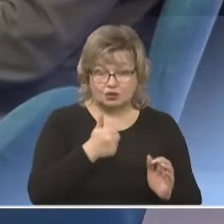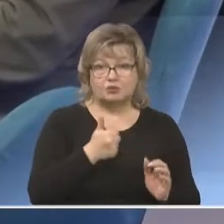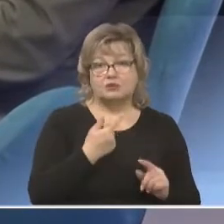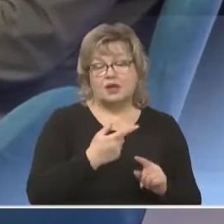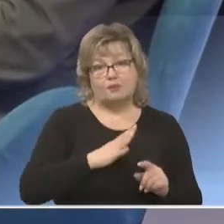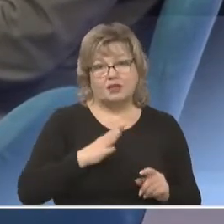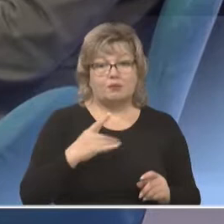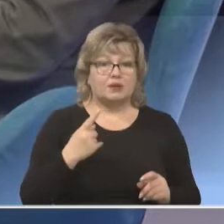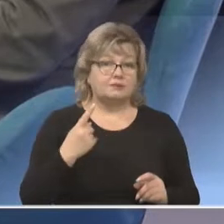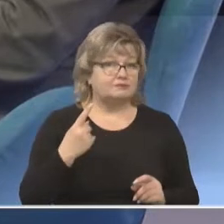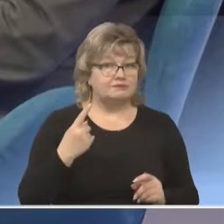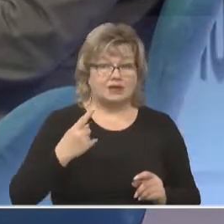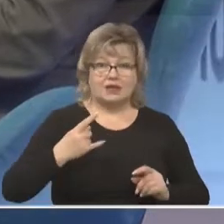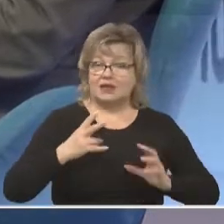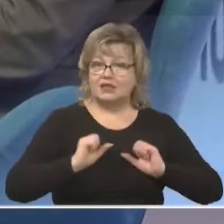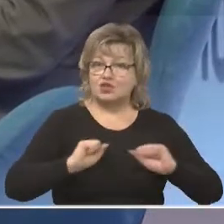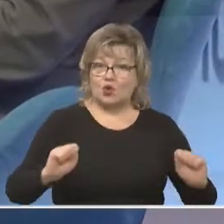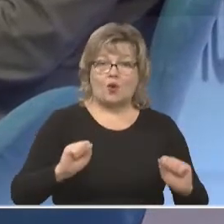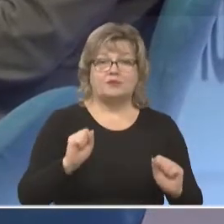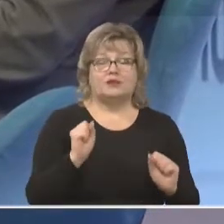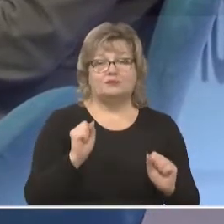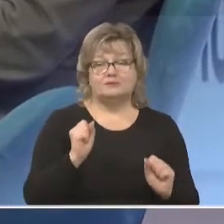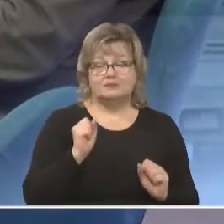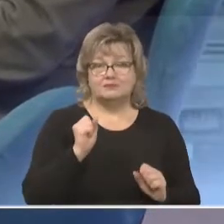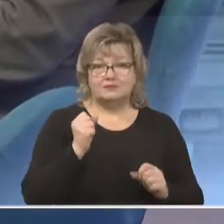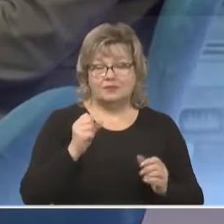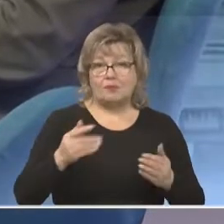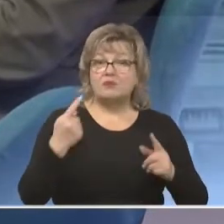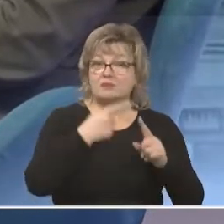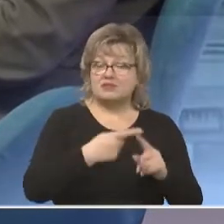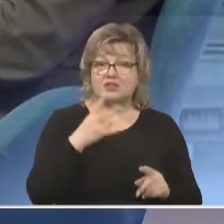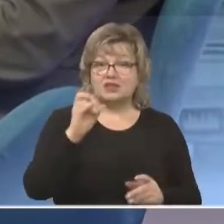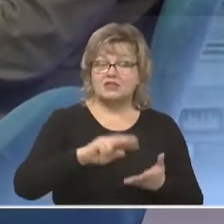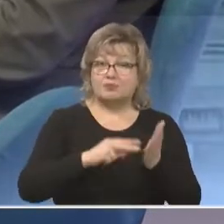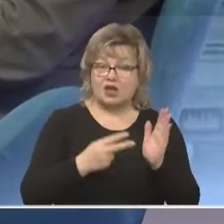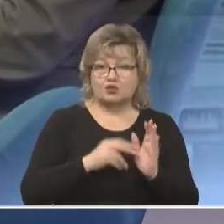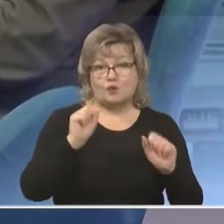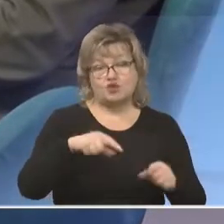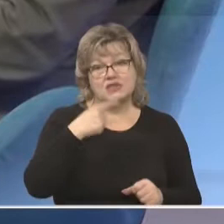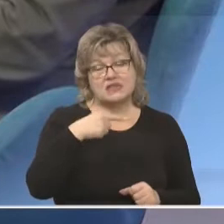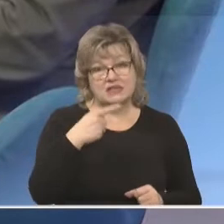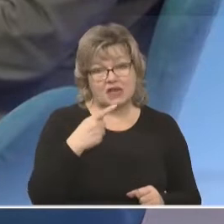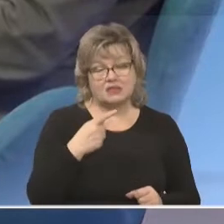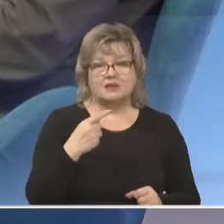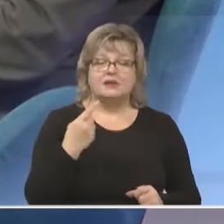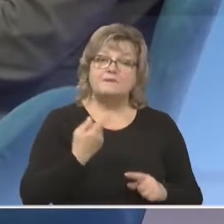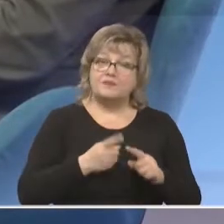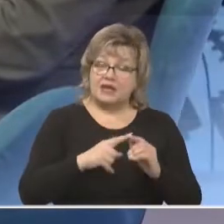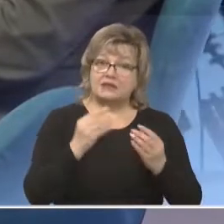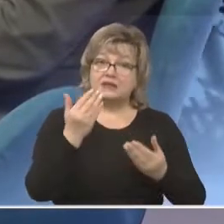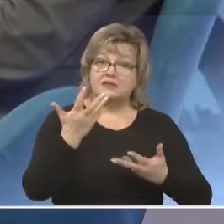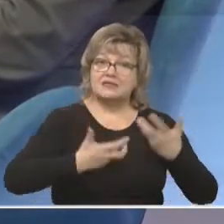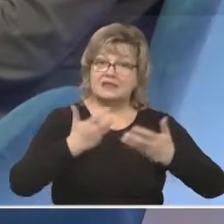нескромно эти заслуги приписывать нацпроекту. Ну, а можно сказать, что действительно эта